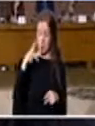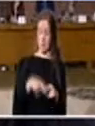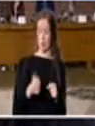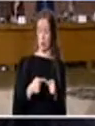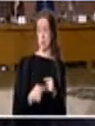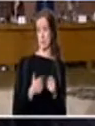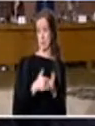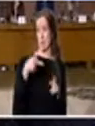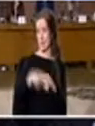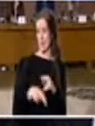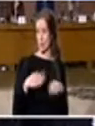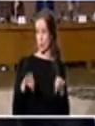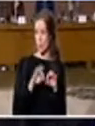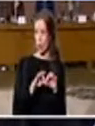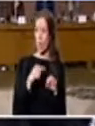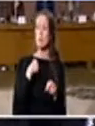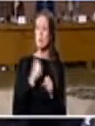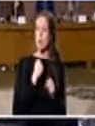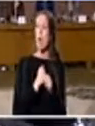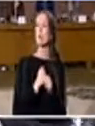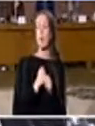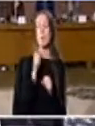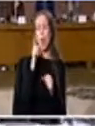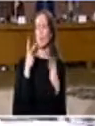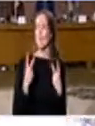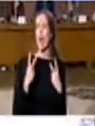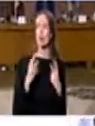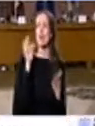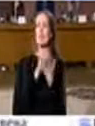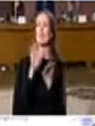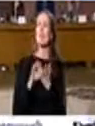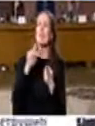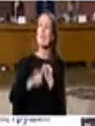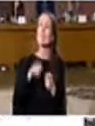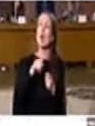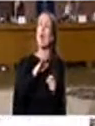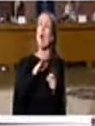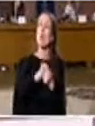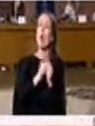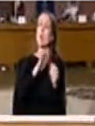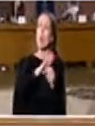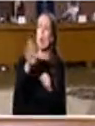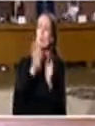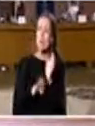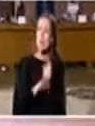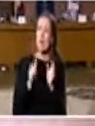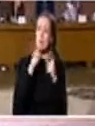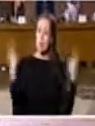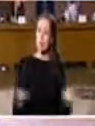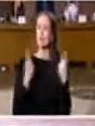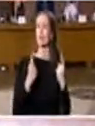ovog meseca, ostvarili smo zajedno brojne važne ciljeve na području borbe protiv diskriminacije i promocije jednakosti u